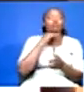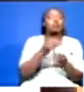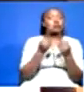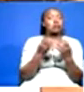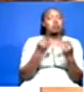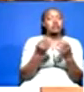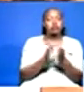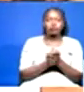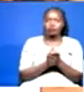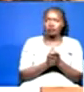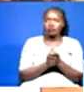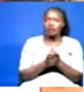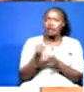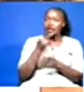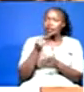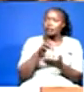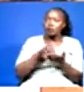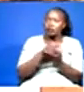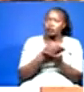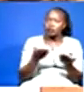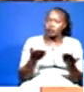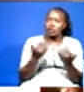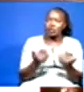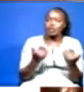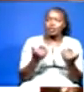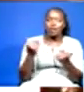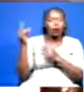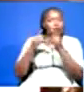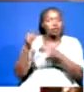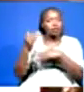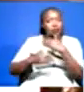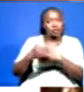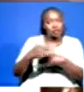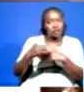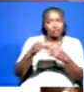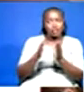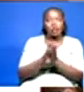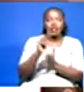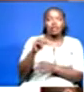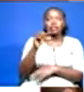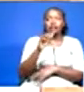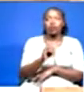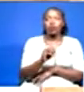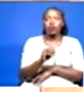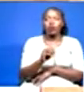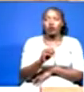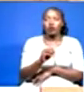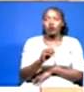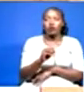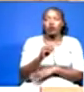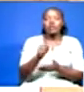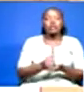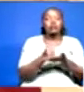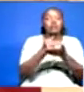ananiarifu. Alisema hali hiyo imewafanya sasa wanategemea majirani wao na mashirika yasiyo ya kiserikali ambayo yamekuwa akiwapa msaada